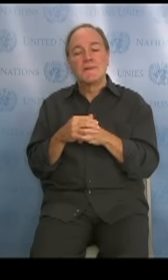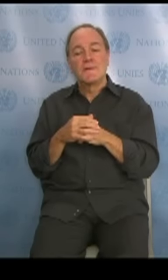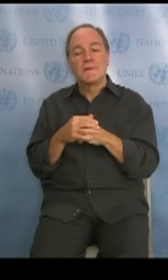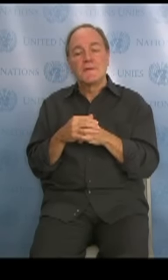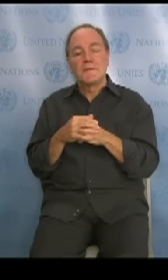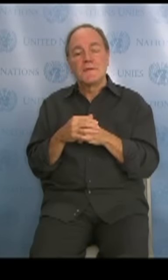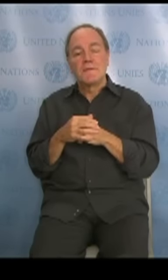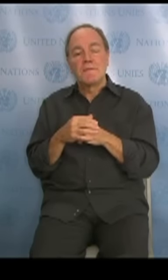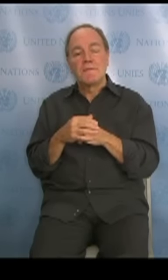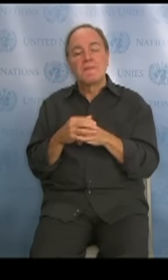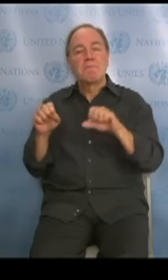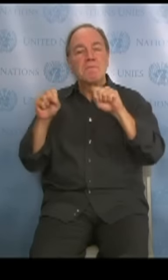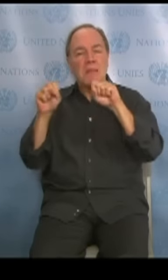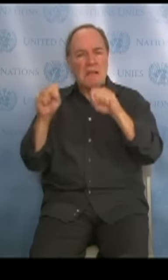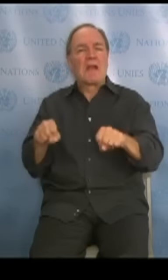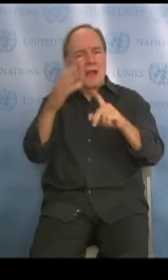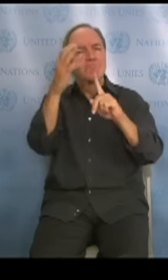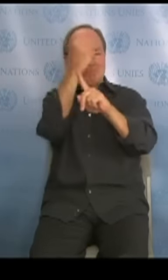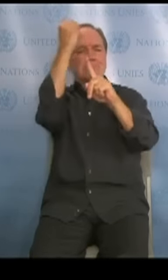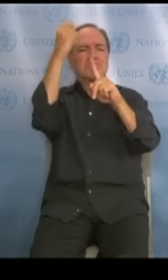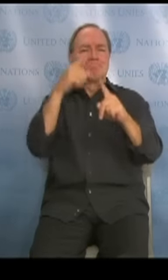Je vous remercie de votre aimable attention.